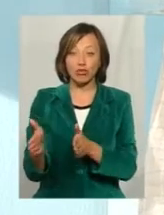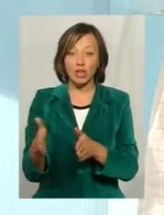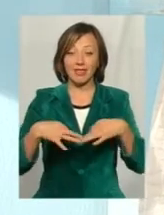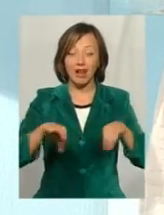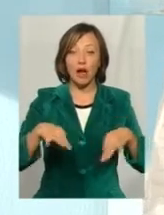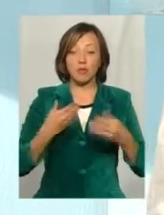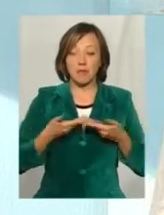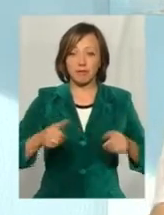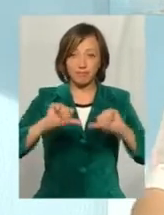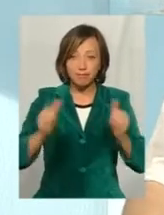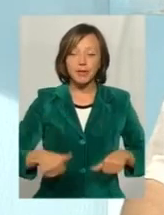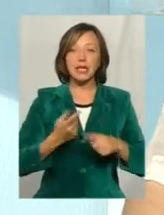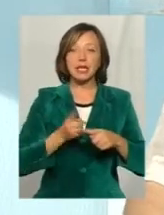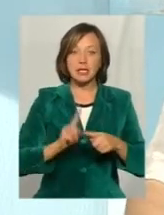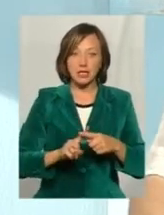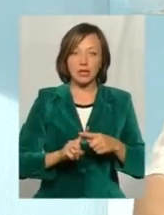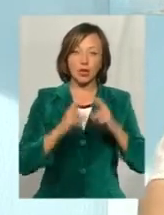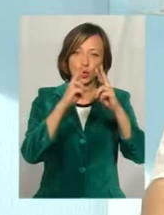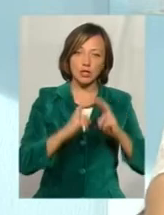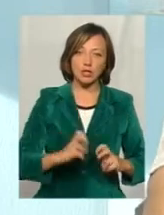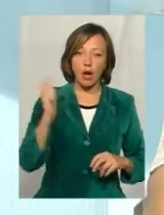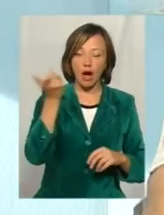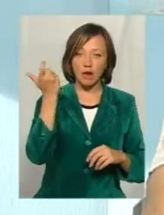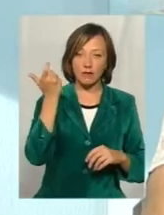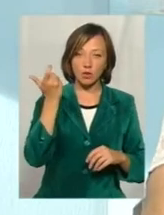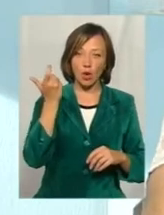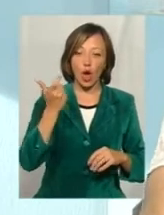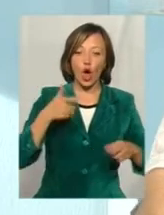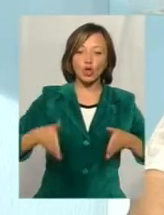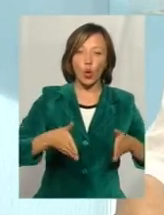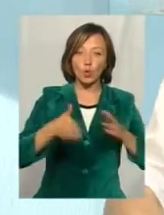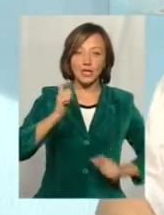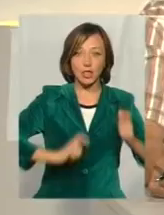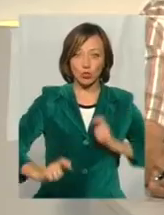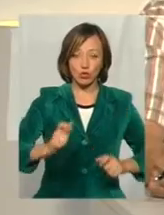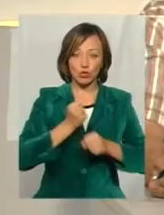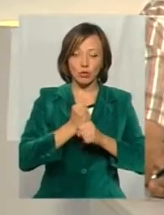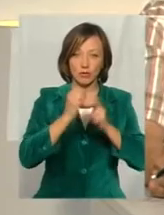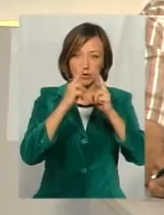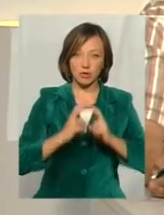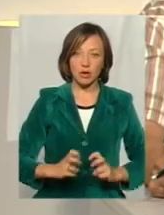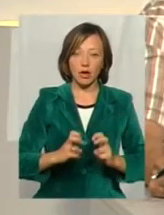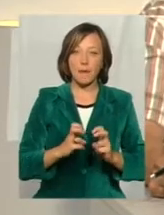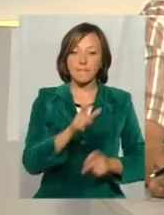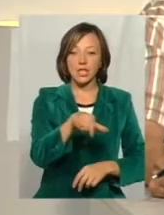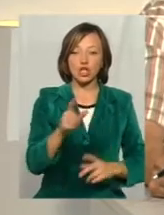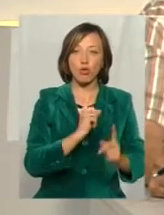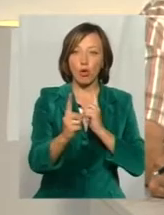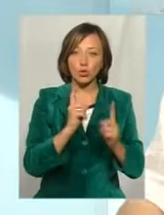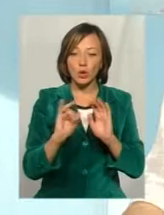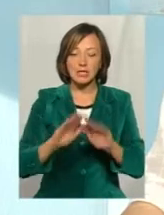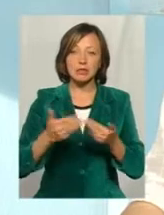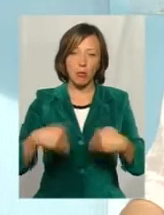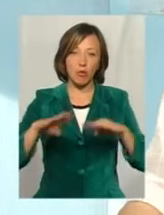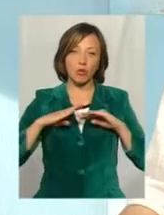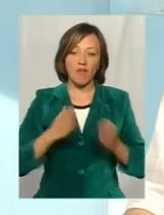що ми сформували, це є дослідження Харківського автодорожного інституту, який нам провів обстеження пасажиропотоку і